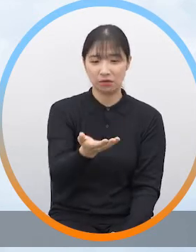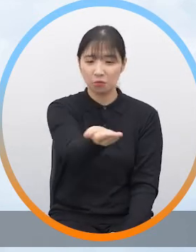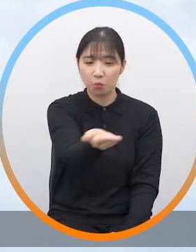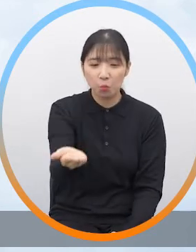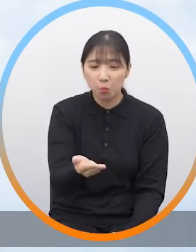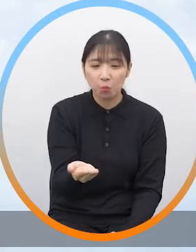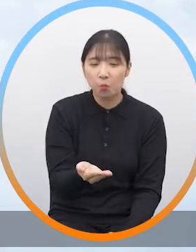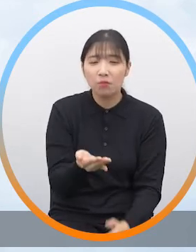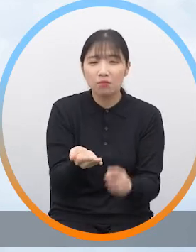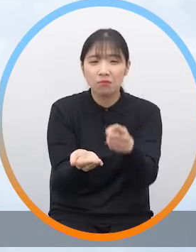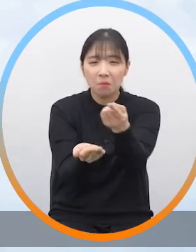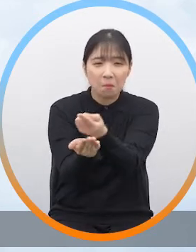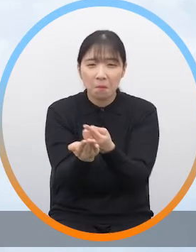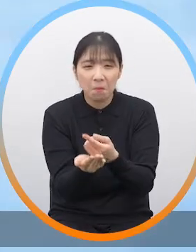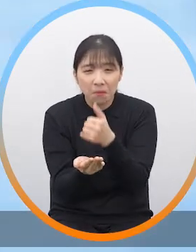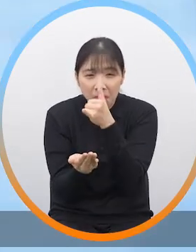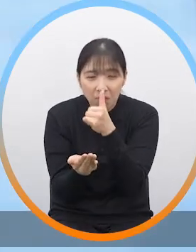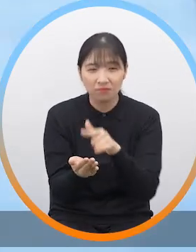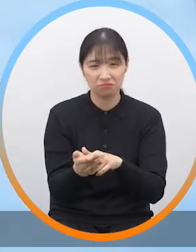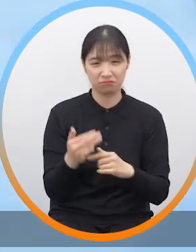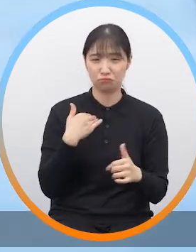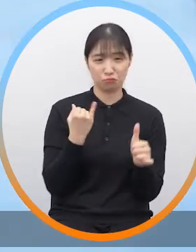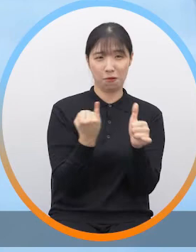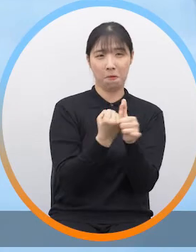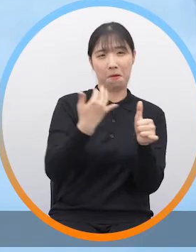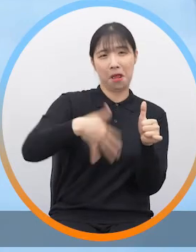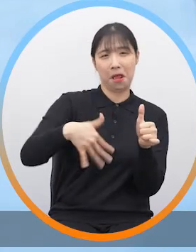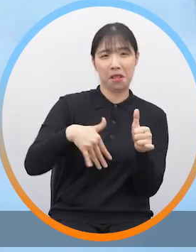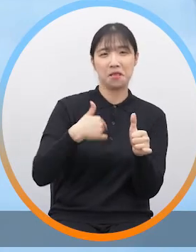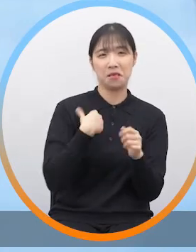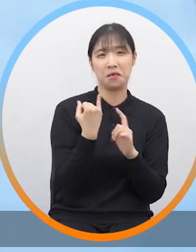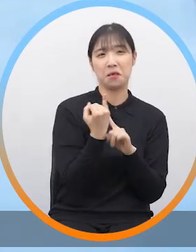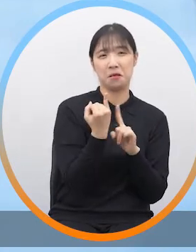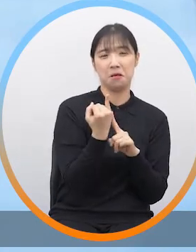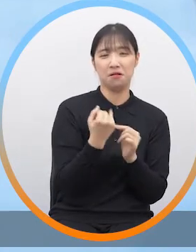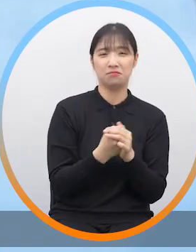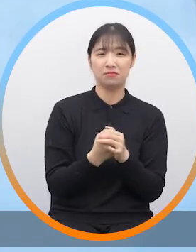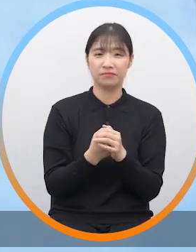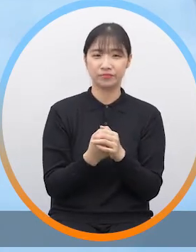그래요. 그런데 70도 안 간 처녀가 그 오이를